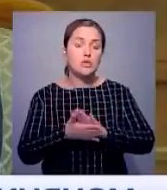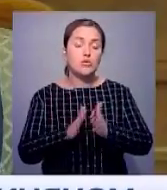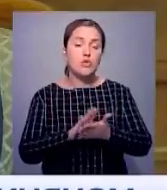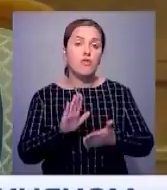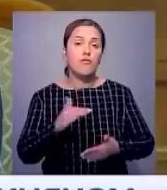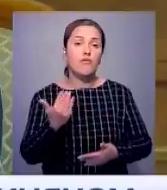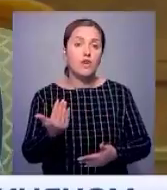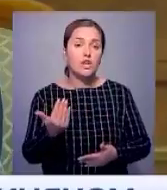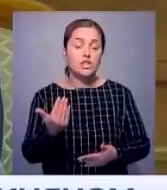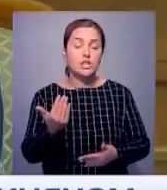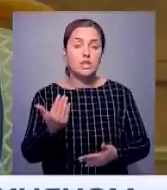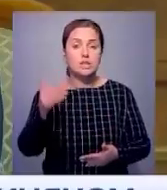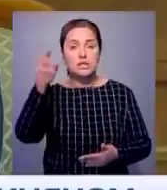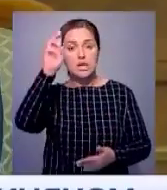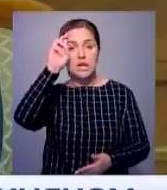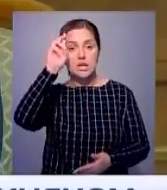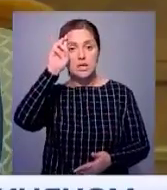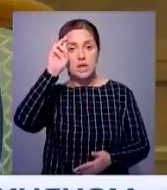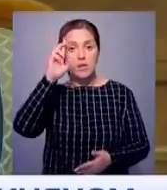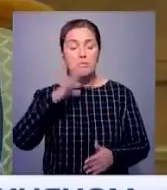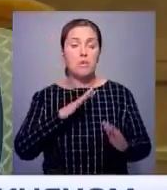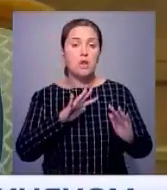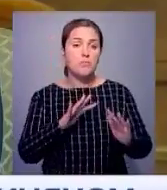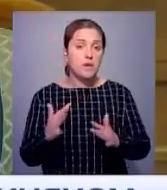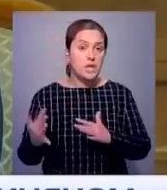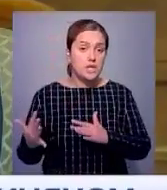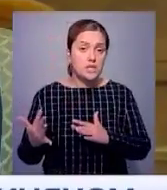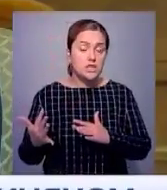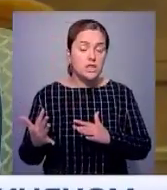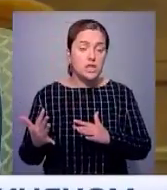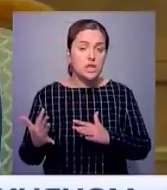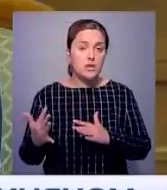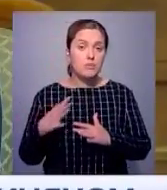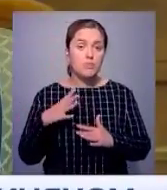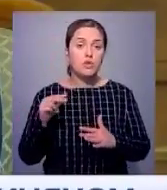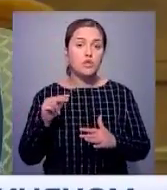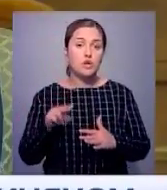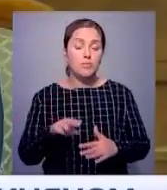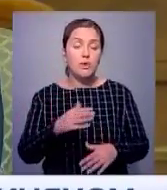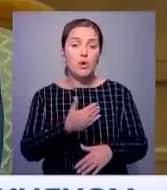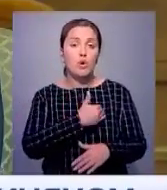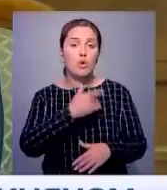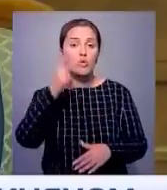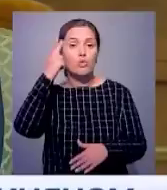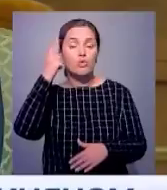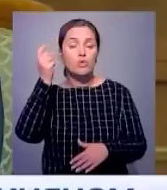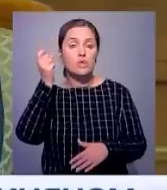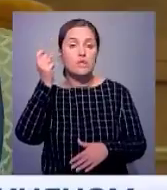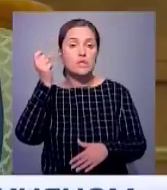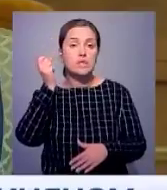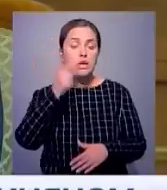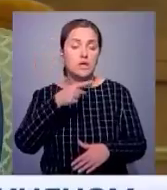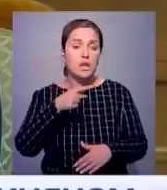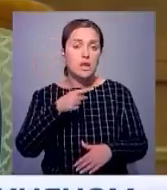стране, которая произошла в последнее время. Хотелось бы знать более